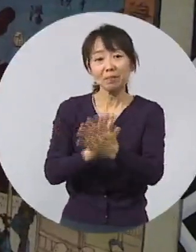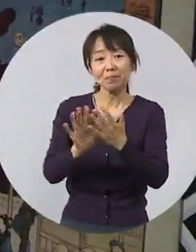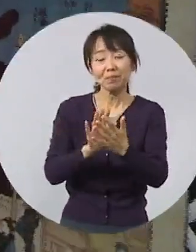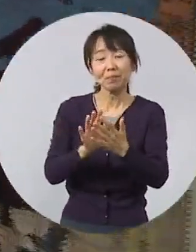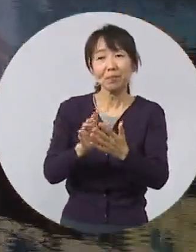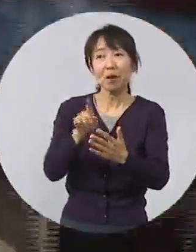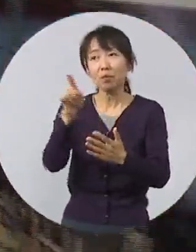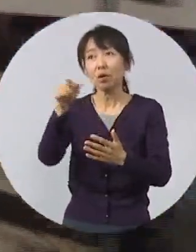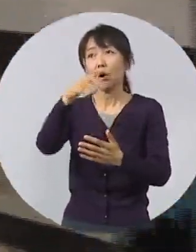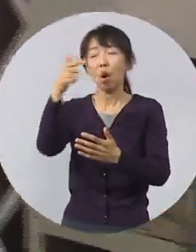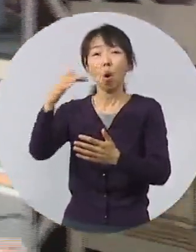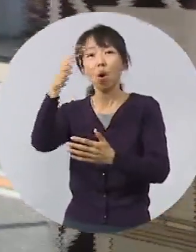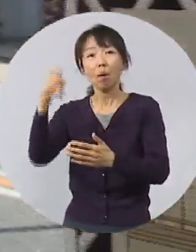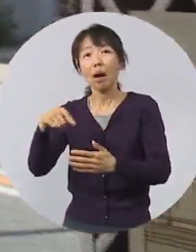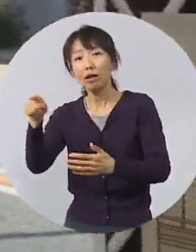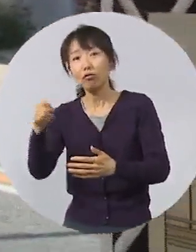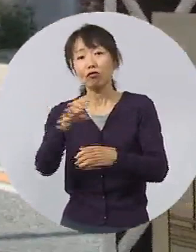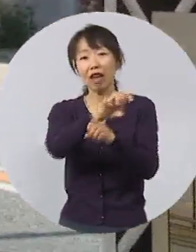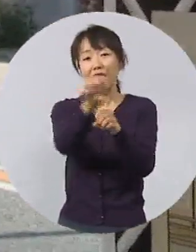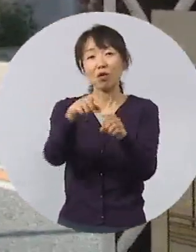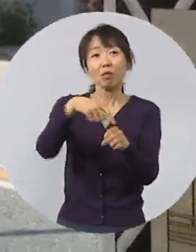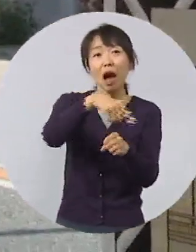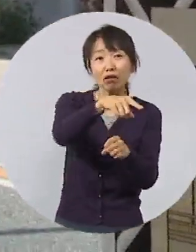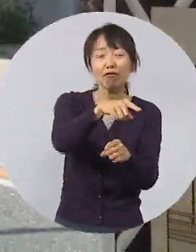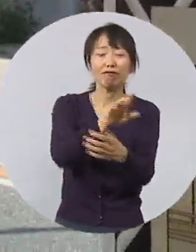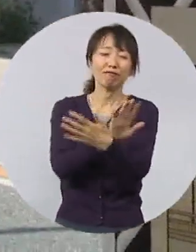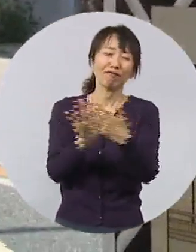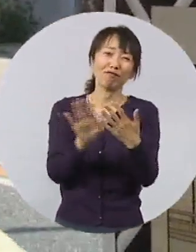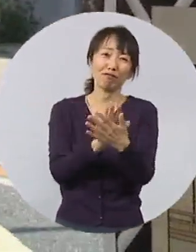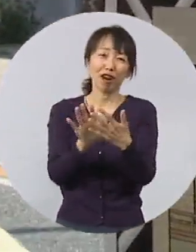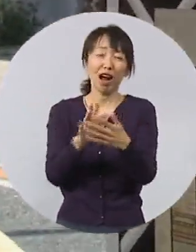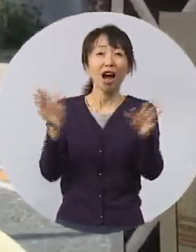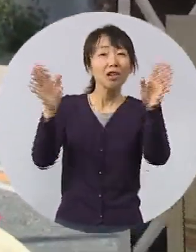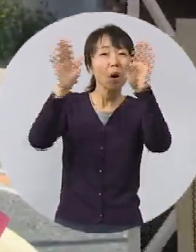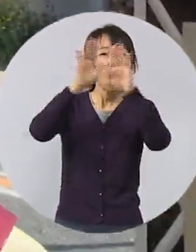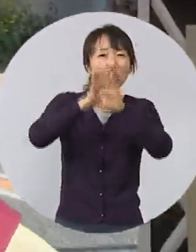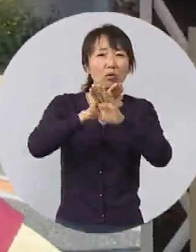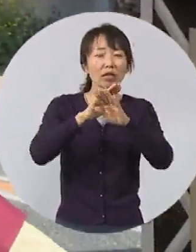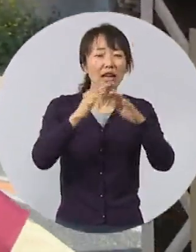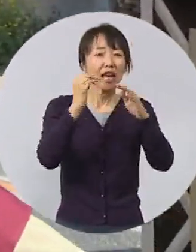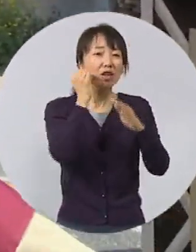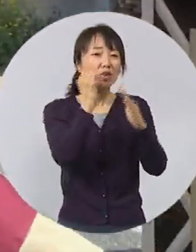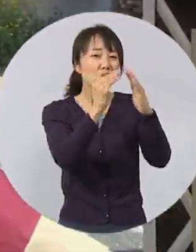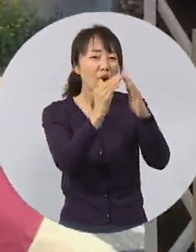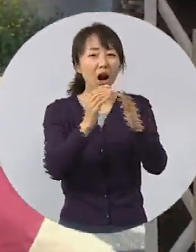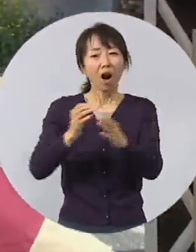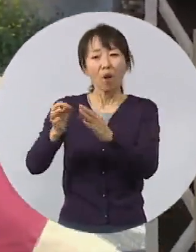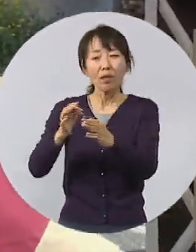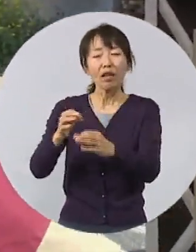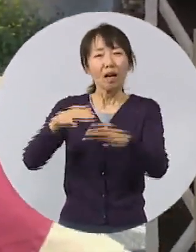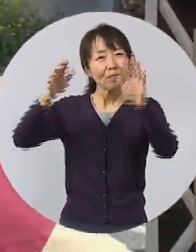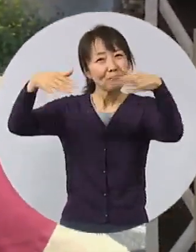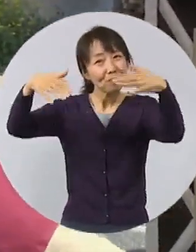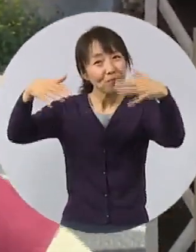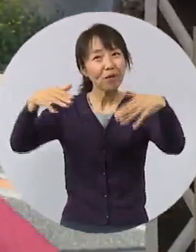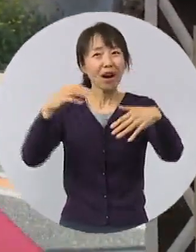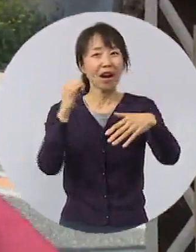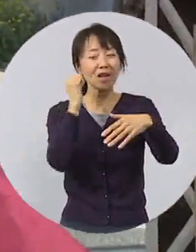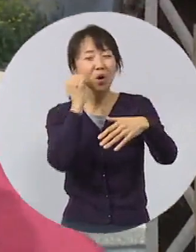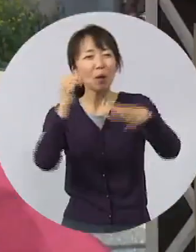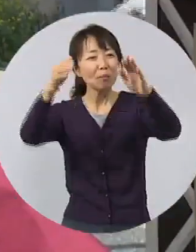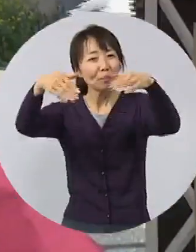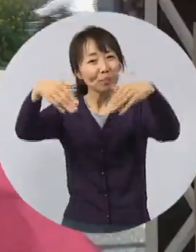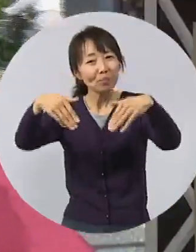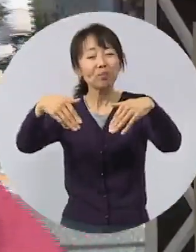参りだとか、いろいろにぎわったところで夜にですね、さあいらっしゃい、うちに泊まってくださいますよ、どうぞ泊まってってくださいという